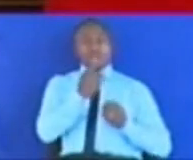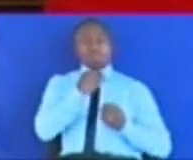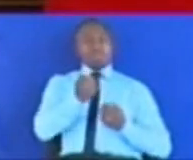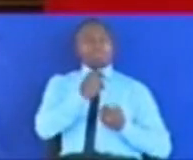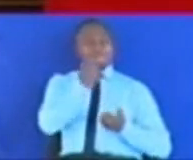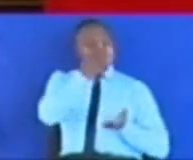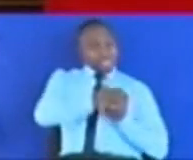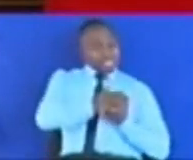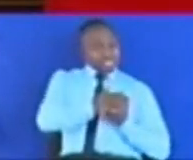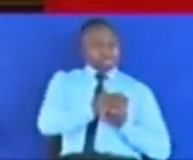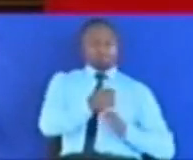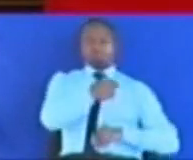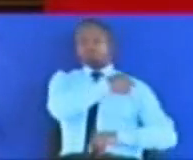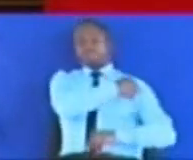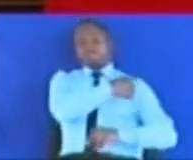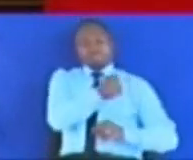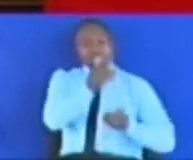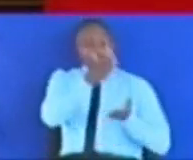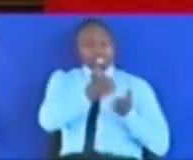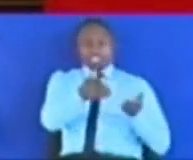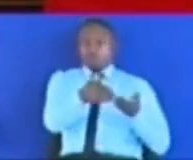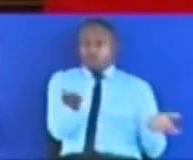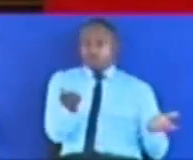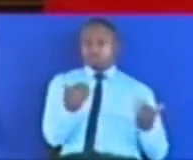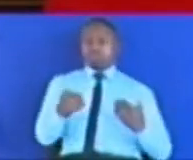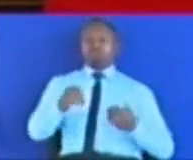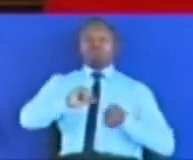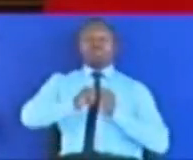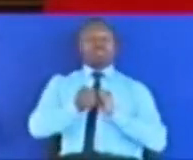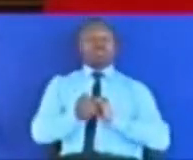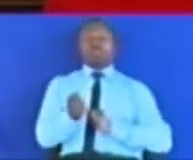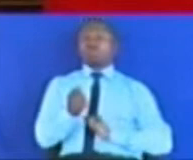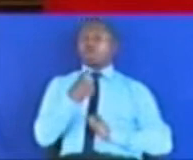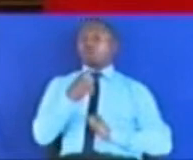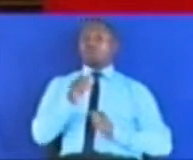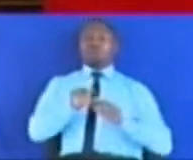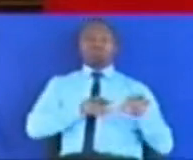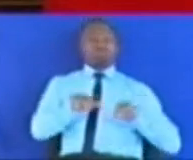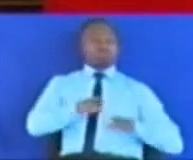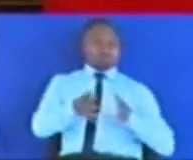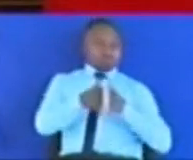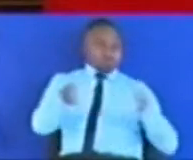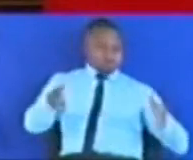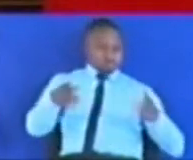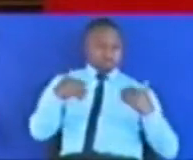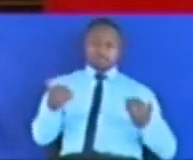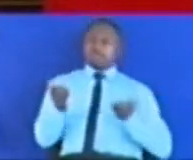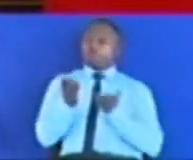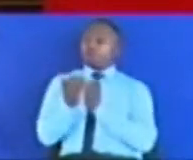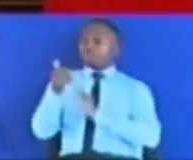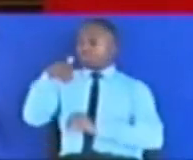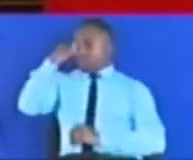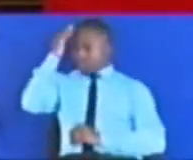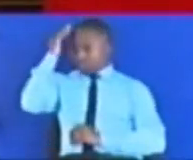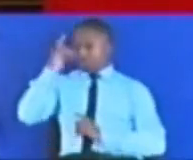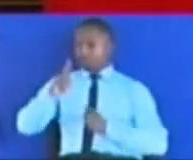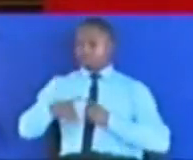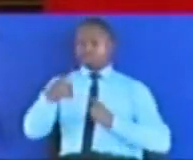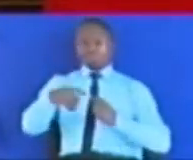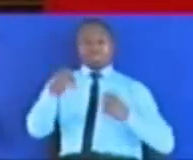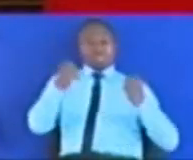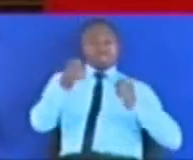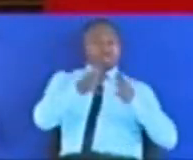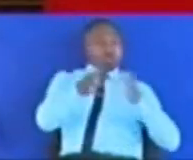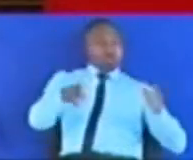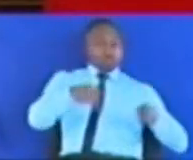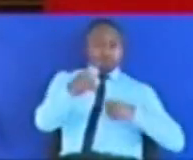Matokeo yake sasa kunakuwa na shida kubwa sana ya madawa. Kwa hiyo niombe serikali pamoja na jitihada zinazofanyika